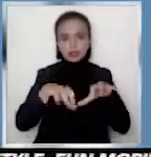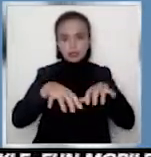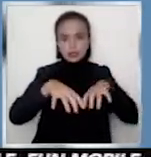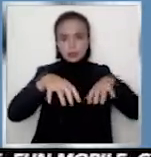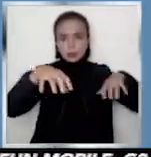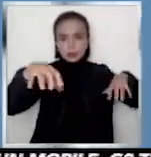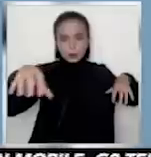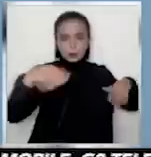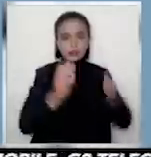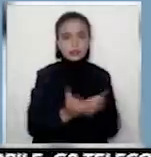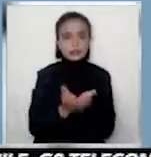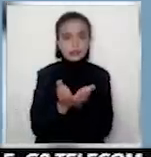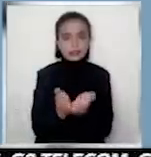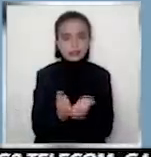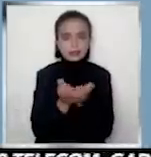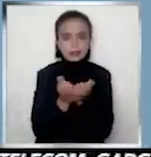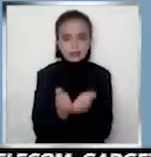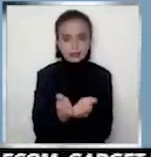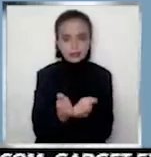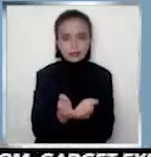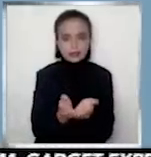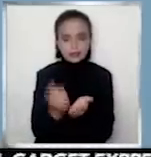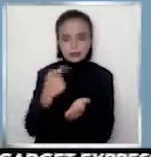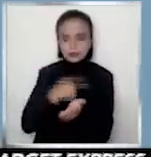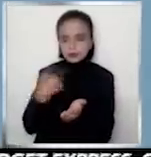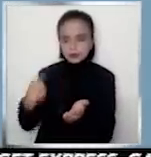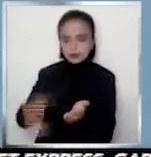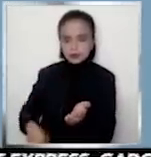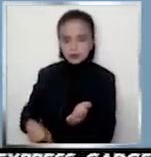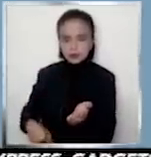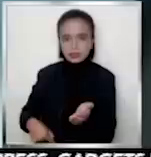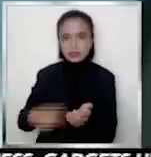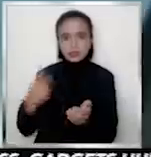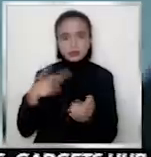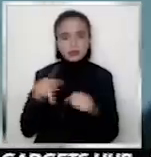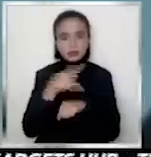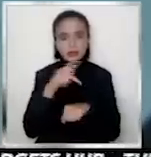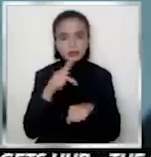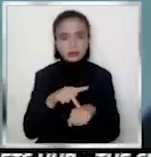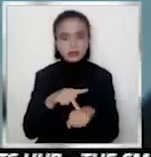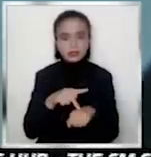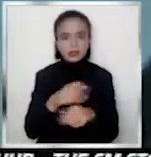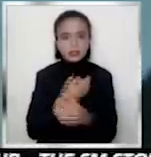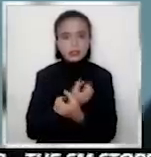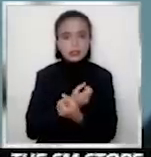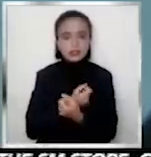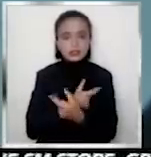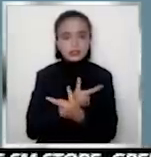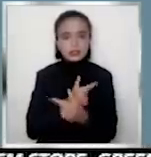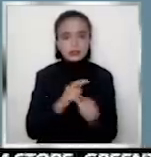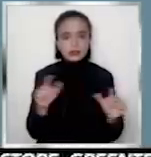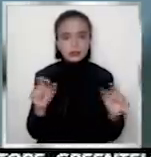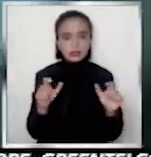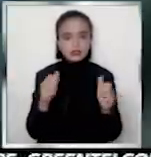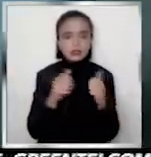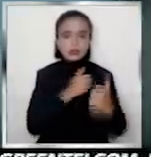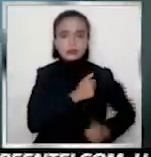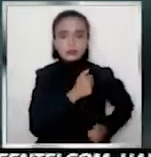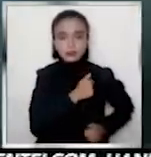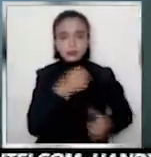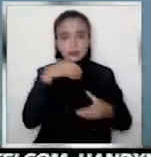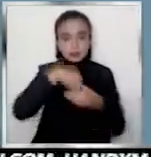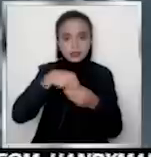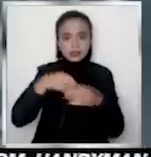mga Chinese maritime militia ships at ng Chinese military ship ng People's Liberation Army nasa loob na ang mga Chinese ships sa territorial sea